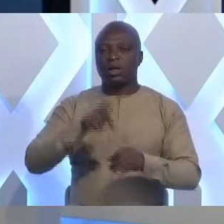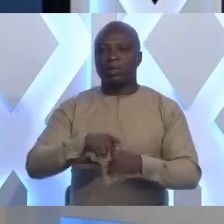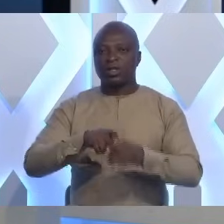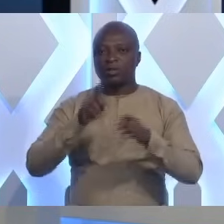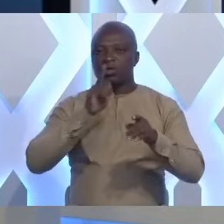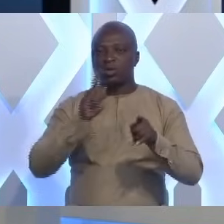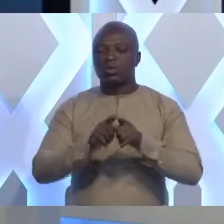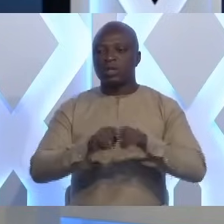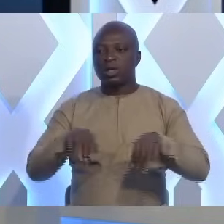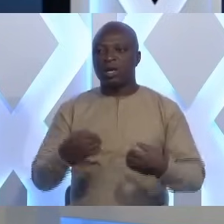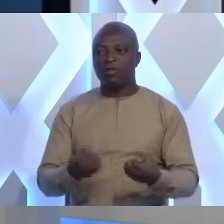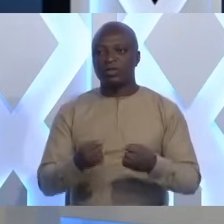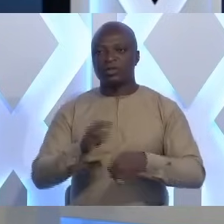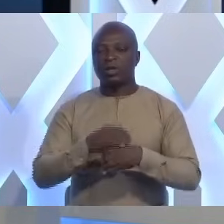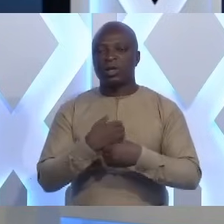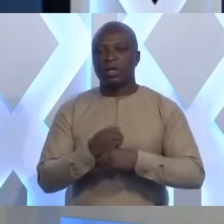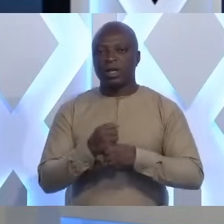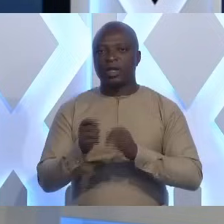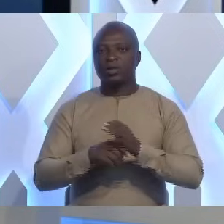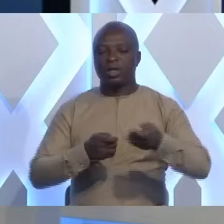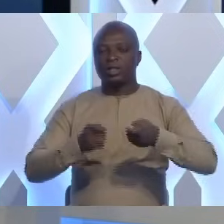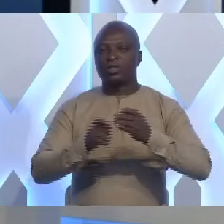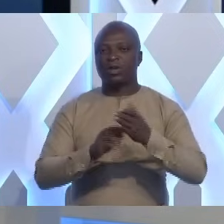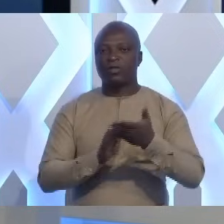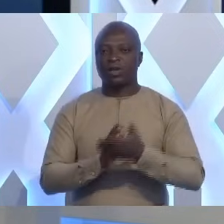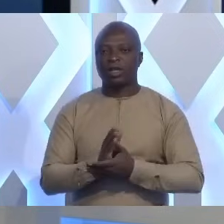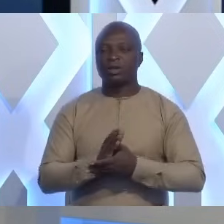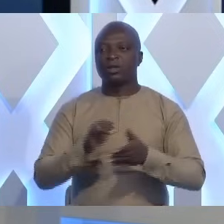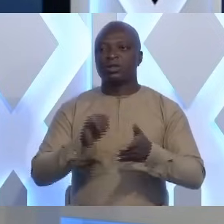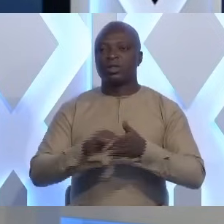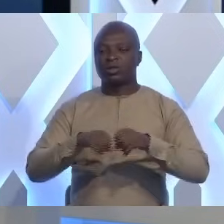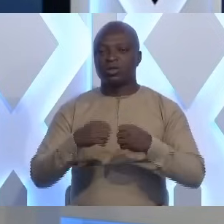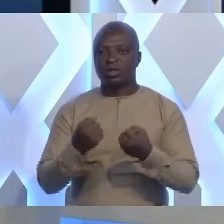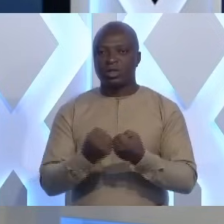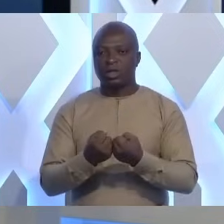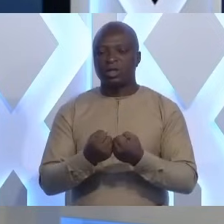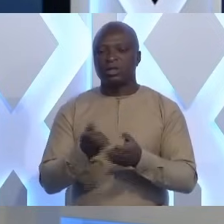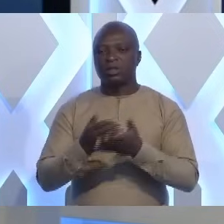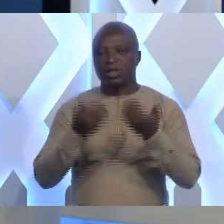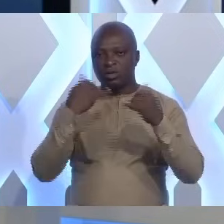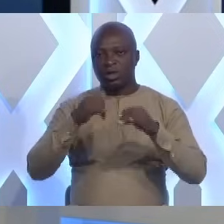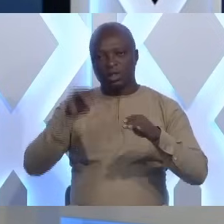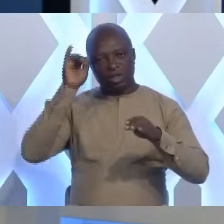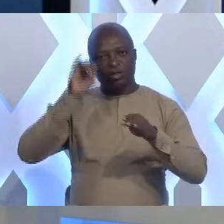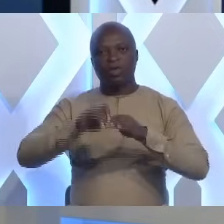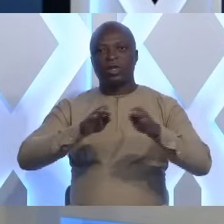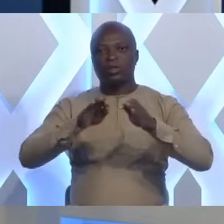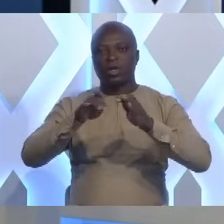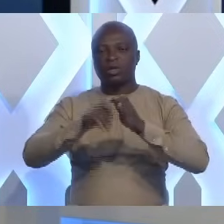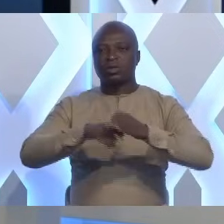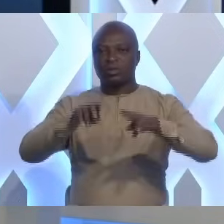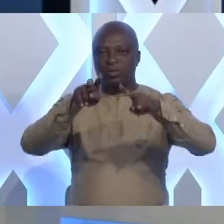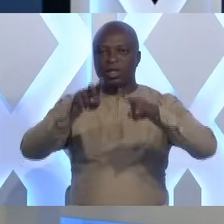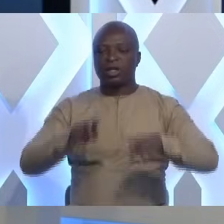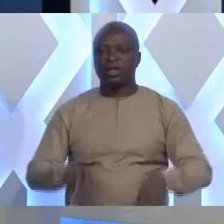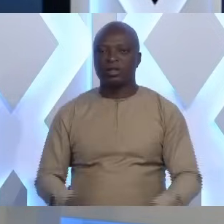été outillés sur la création et la gestion efficace d'une entreprise. Serge Tastom, reportage présenté par